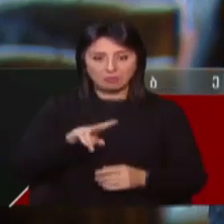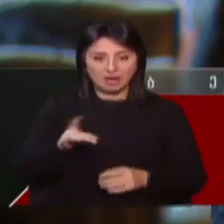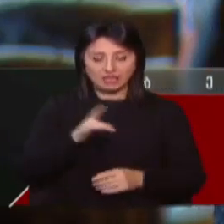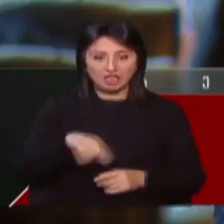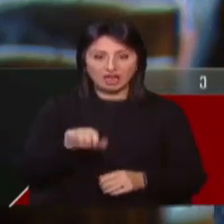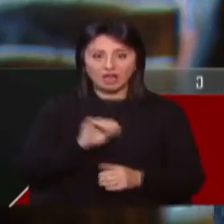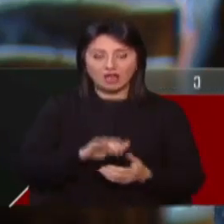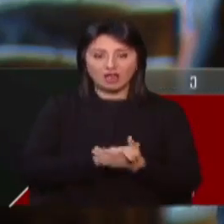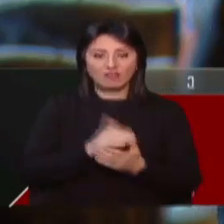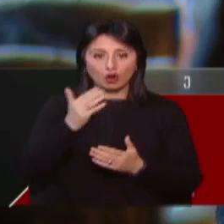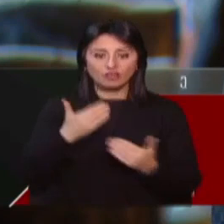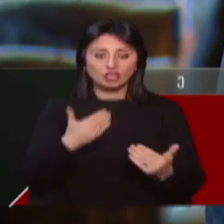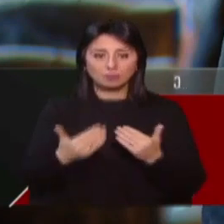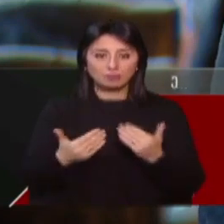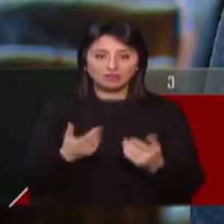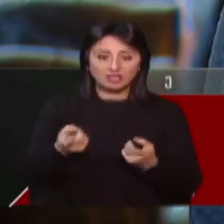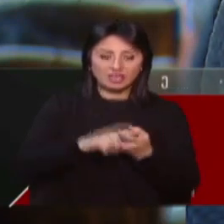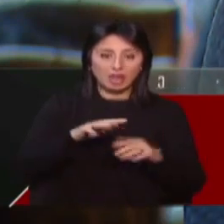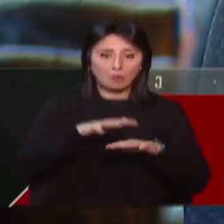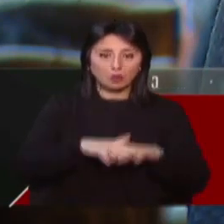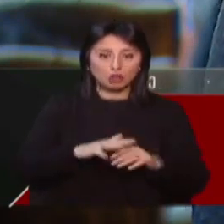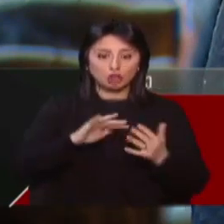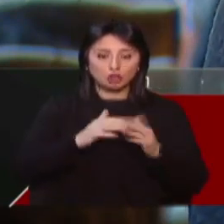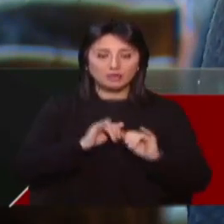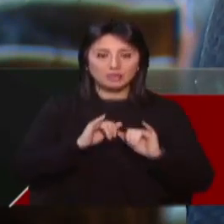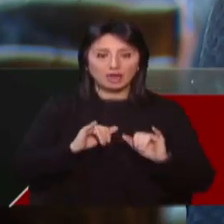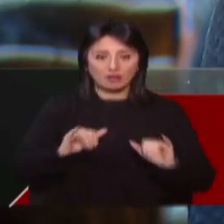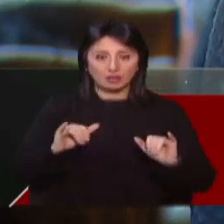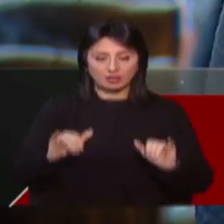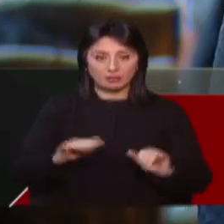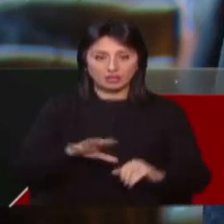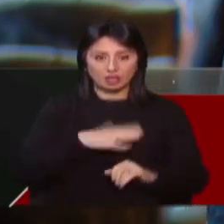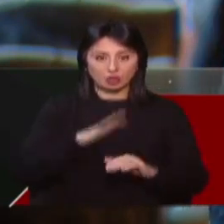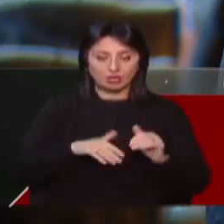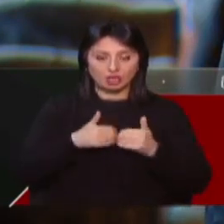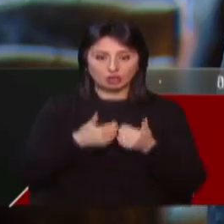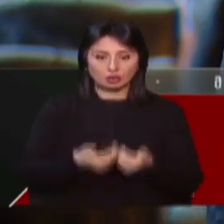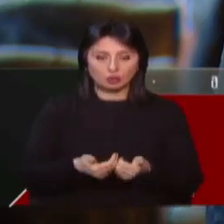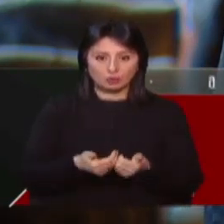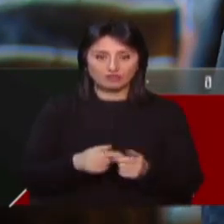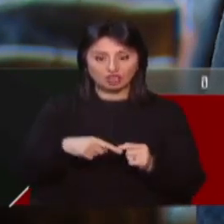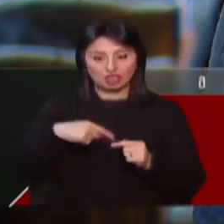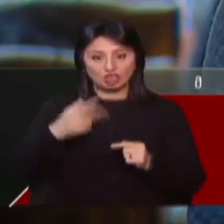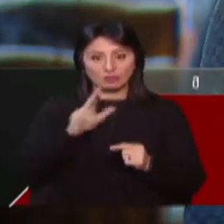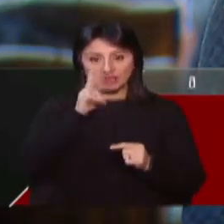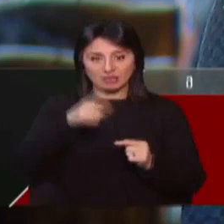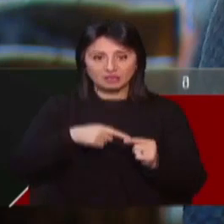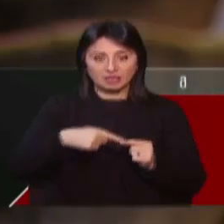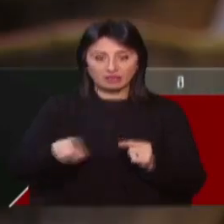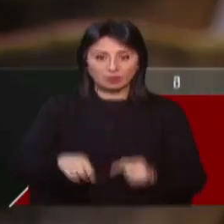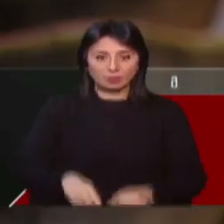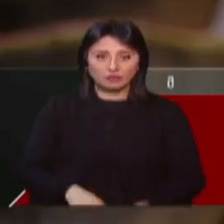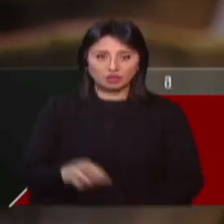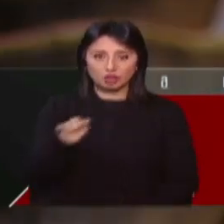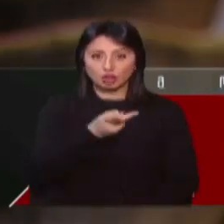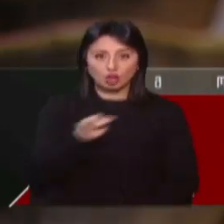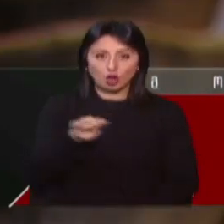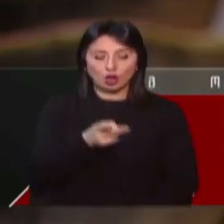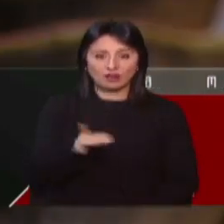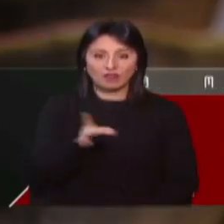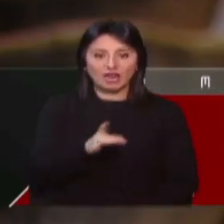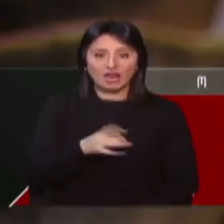რეგიონში ევროკავშირის მიდგომებზე დაფუძნებული სოფლის განვითარება იყოს ხელშეწყობილი შემდეგი სამი წლის განმავლობაში. ორივე